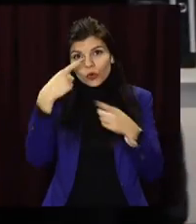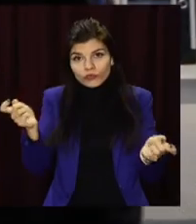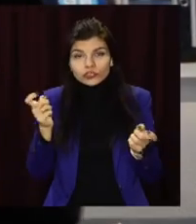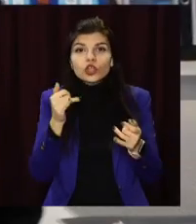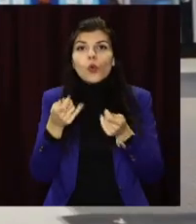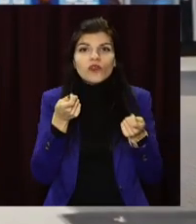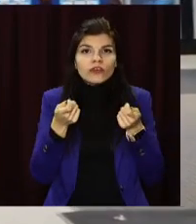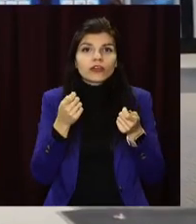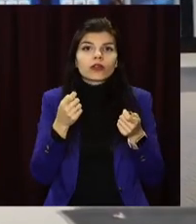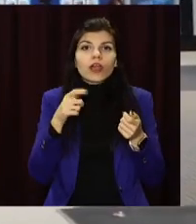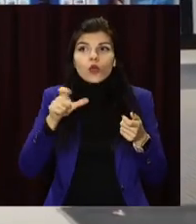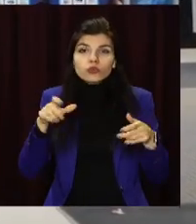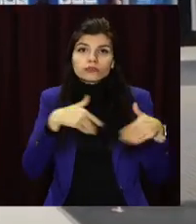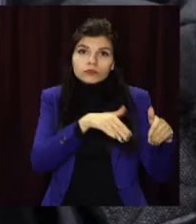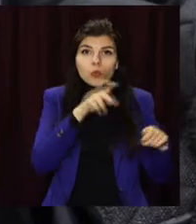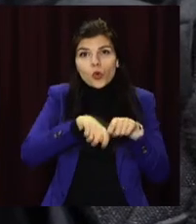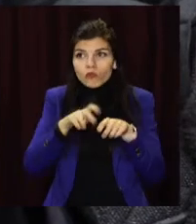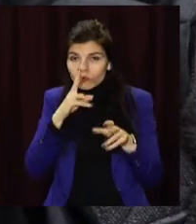та управління евакуацією людей.